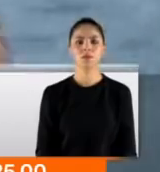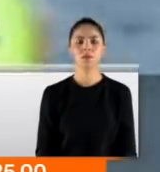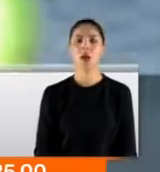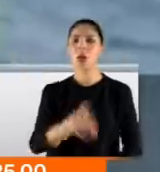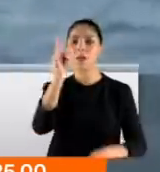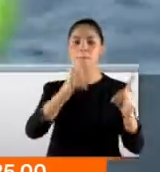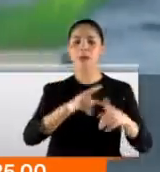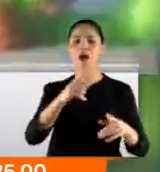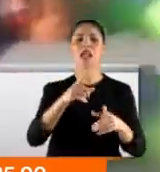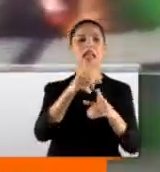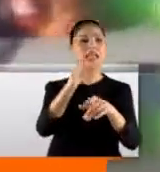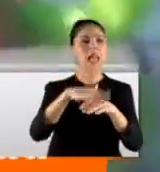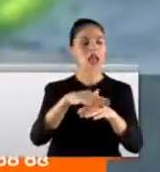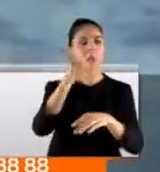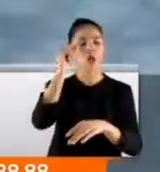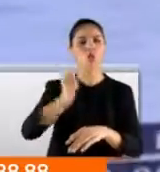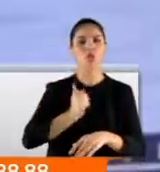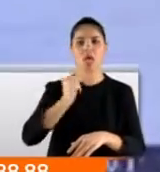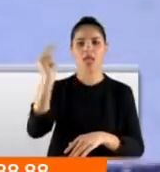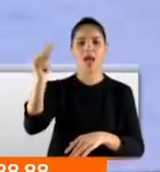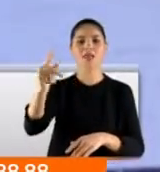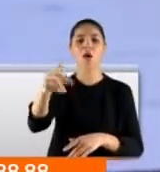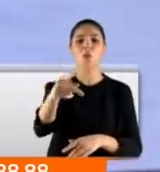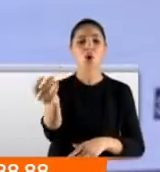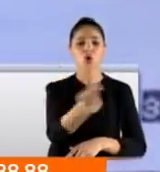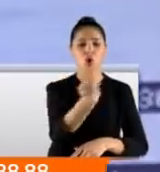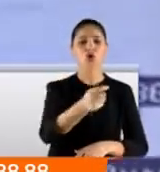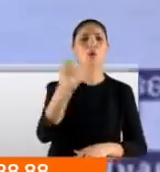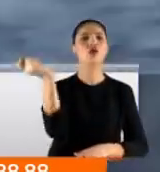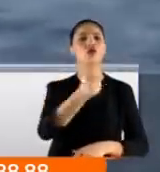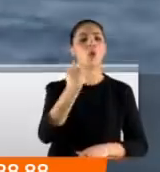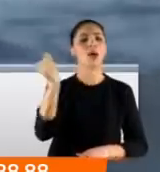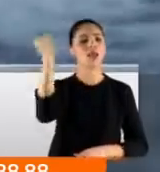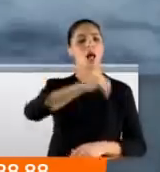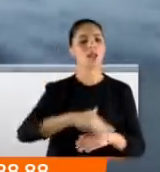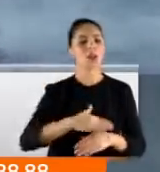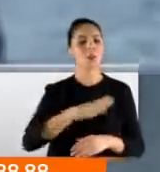Zaman zaman silah kullanan Yunan askerleri bottaki göçmenlere de sopayla saldırdı.